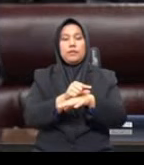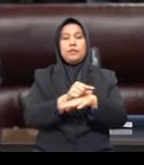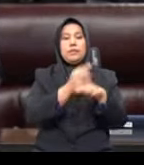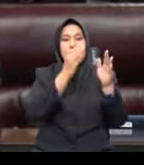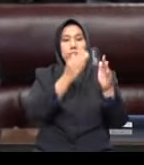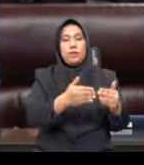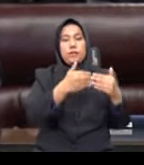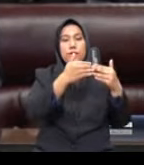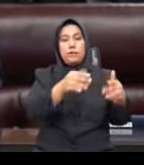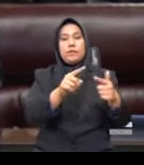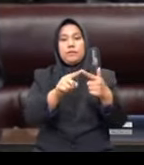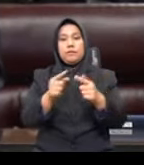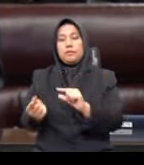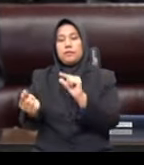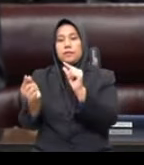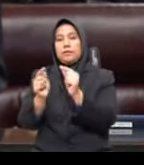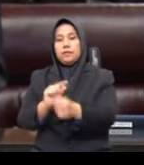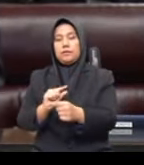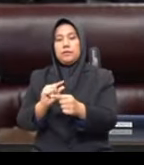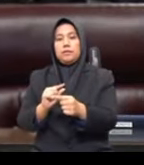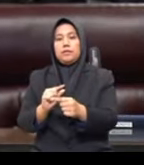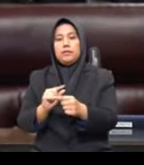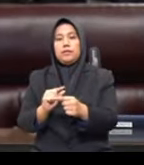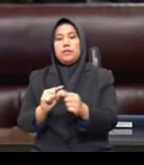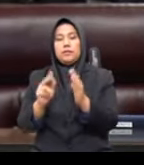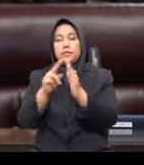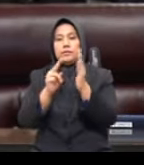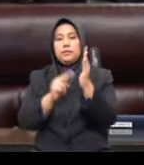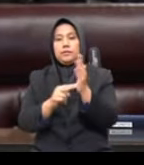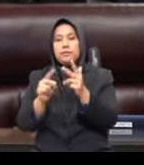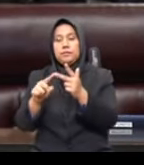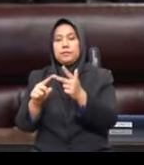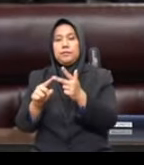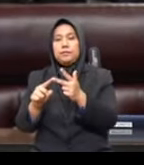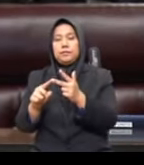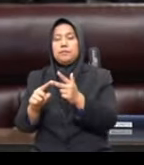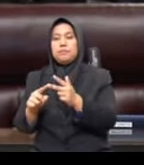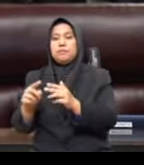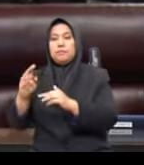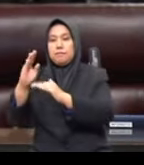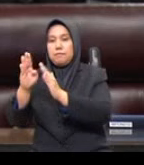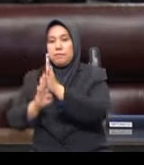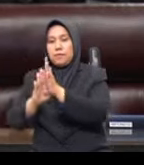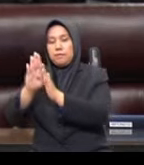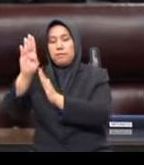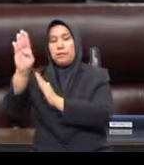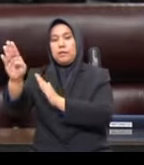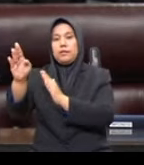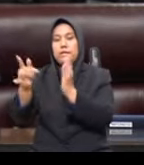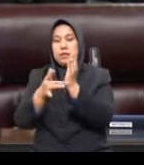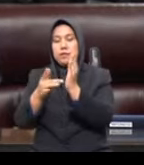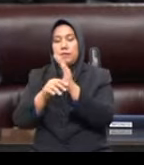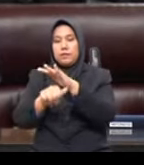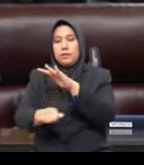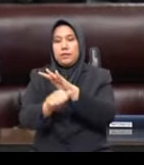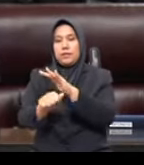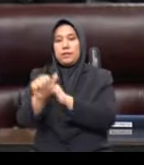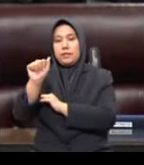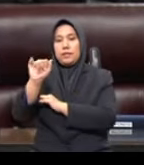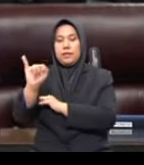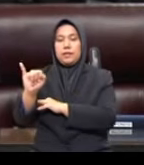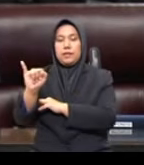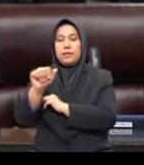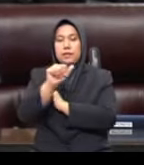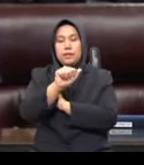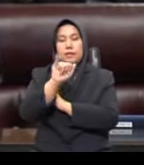awam penggubal polisi dan juga penyedia dan pembangunan pembangun teknologi berasaskan Ai secara umumnya